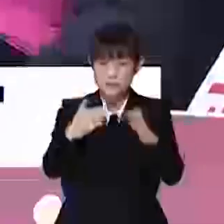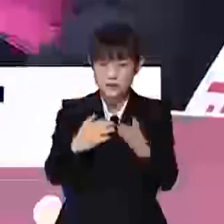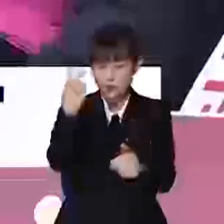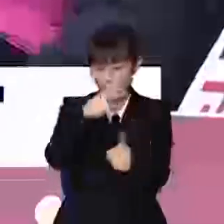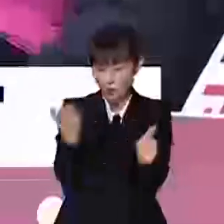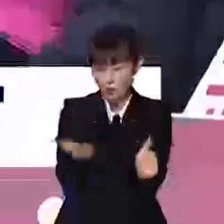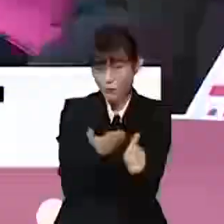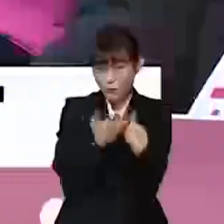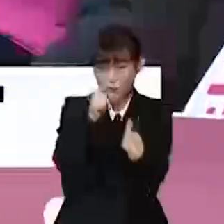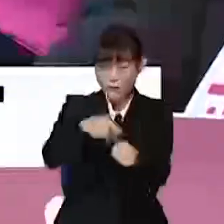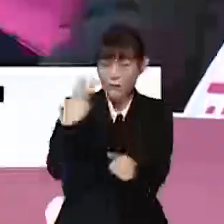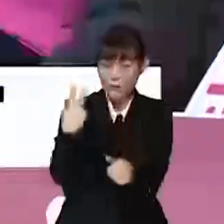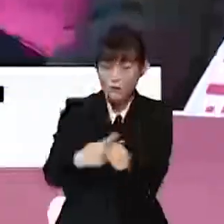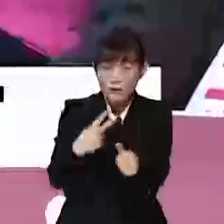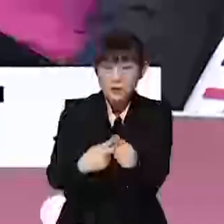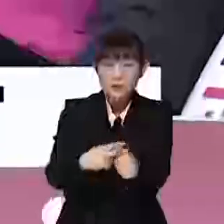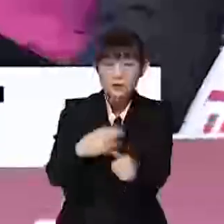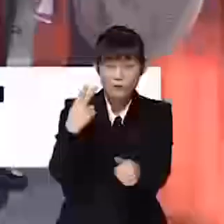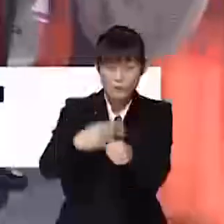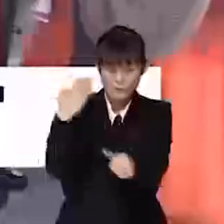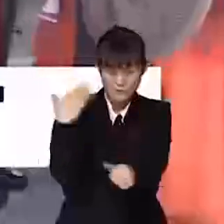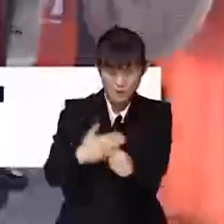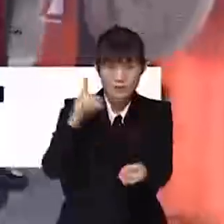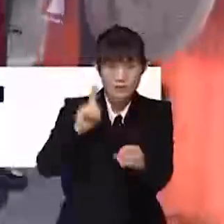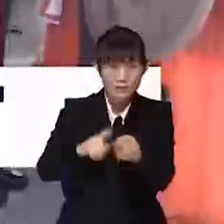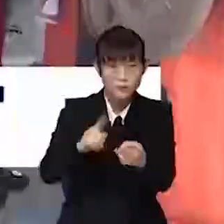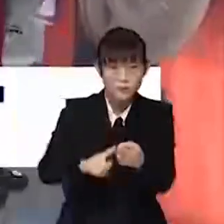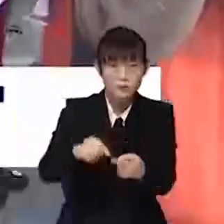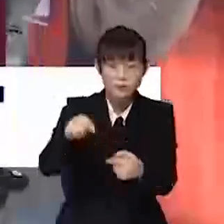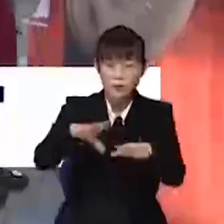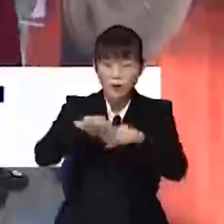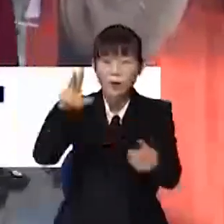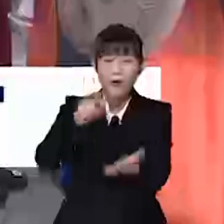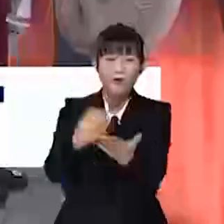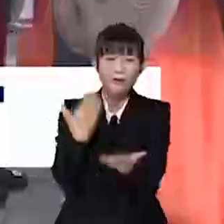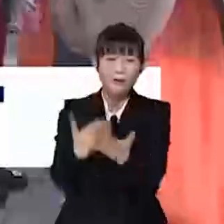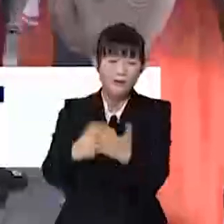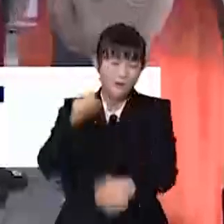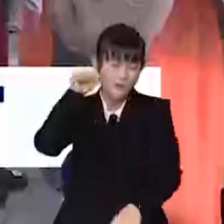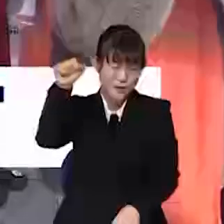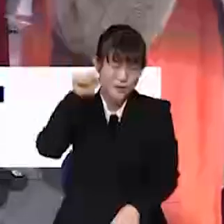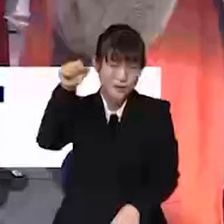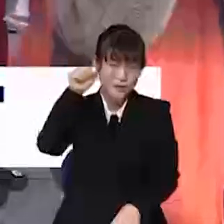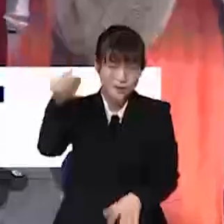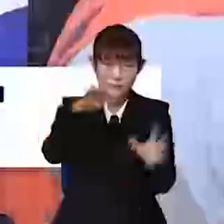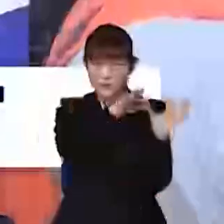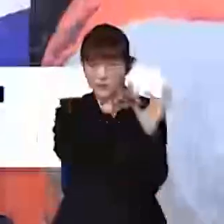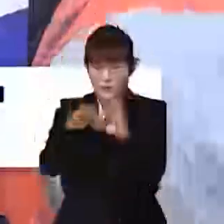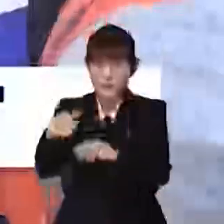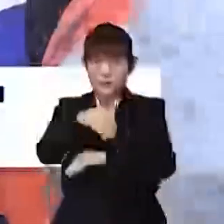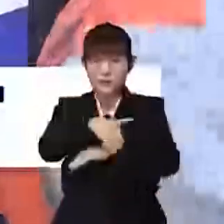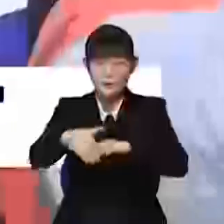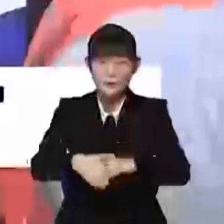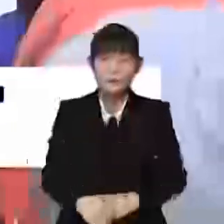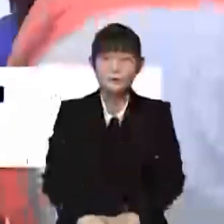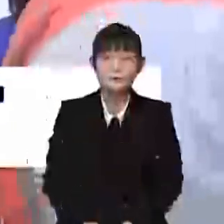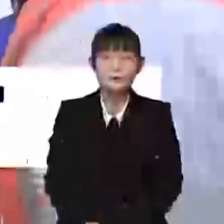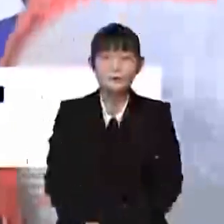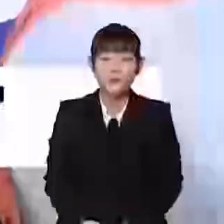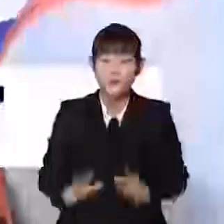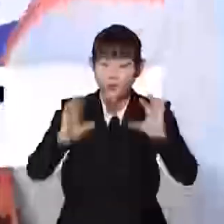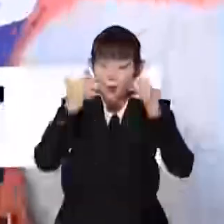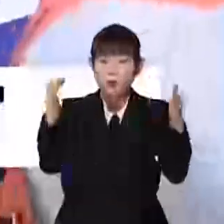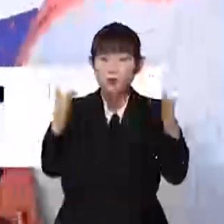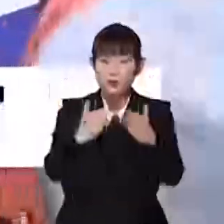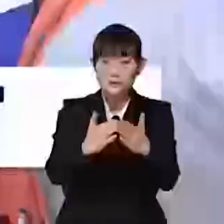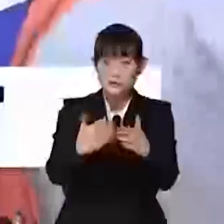보육대책교사 고용보장 촉구를 위해 설 명절에도 농성장에서 투쟁을 이어가겠다고 밝혔습니다. 민주노총은